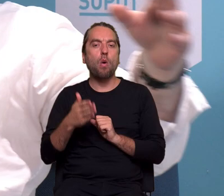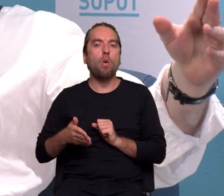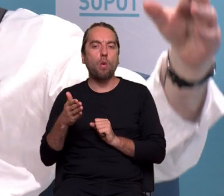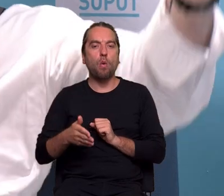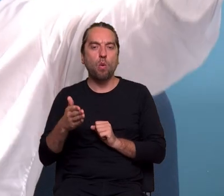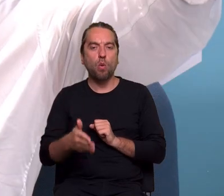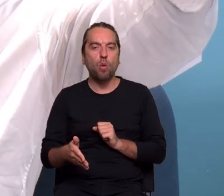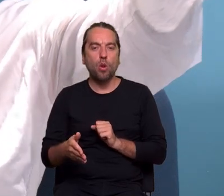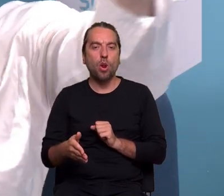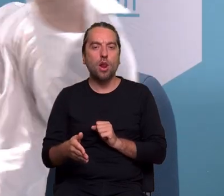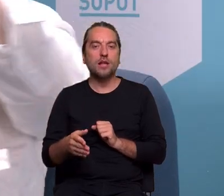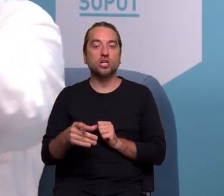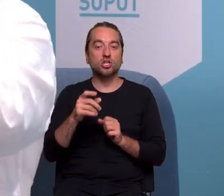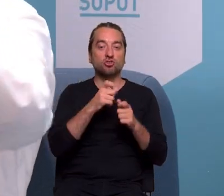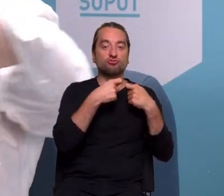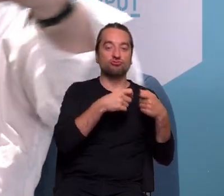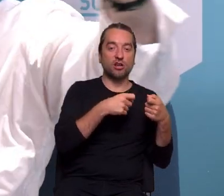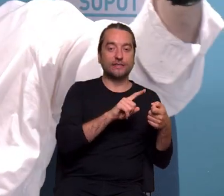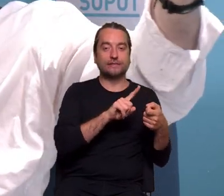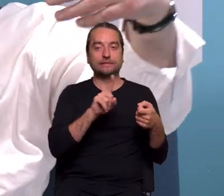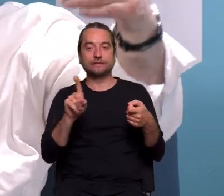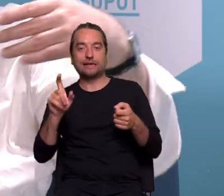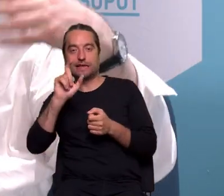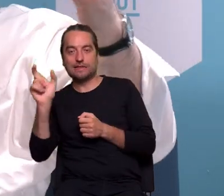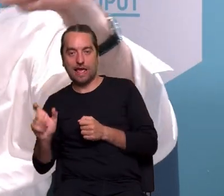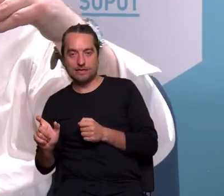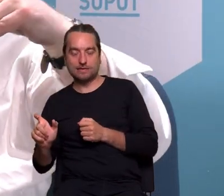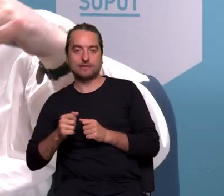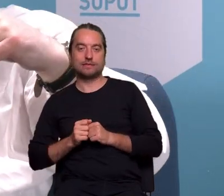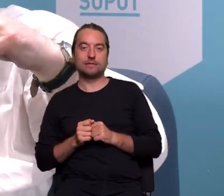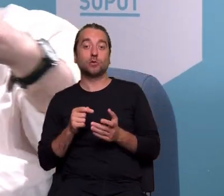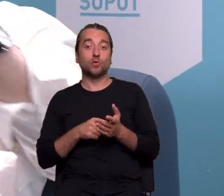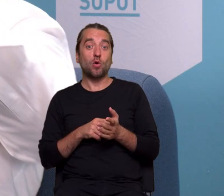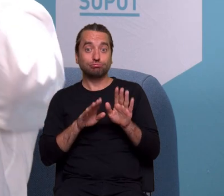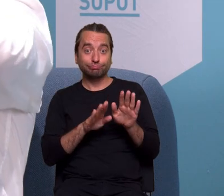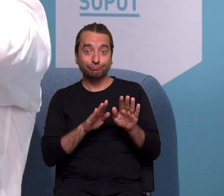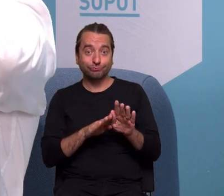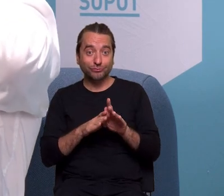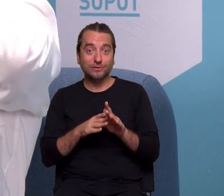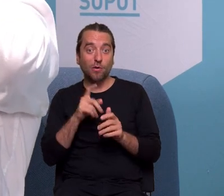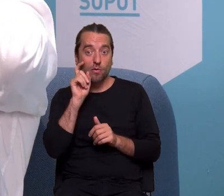tej linii między Szczecinem a Gdańskiem na przykład, bo tam to jeszcze pozostało.